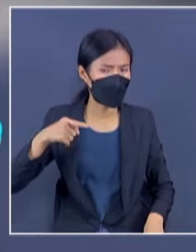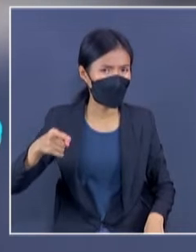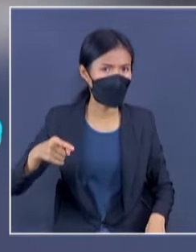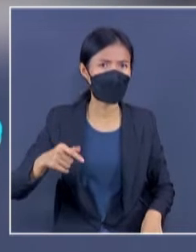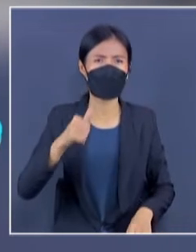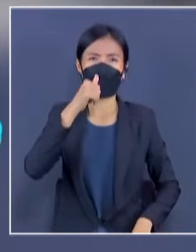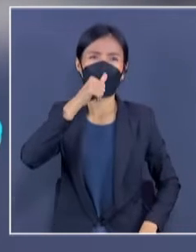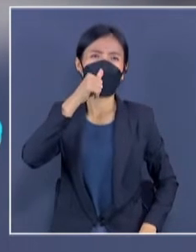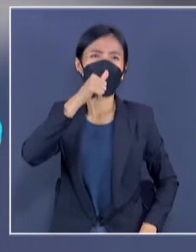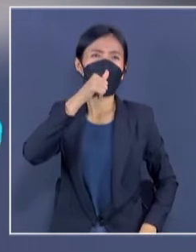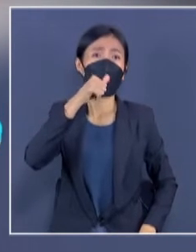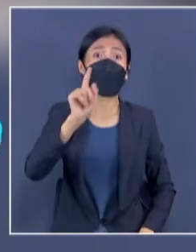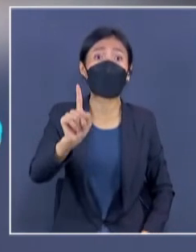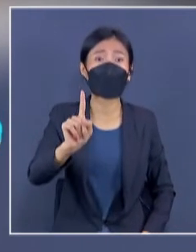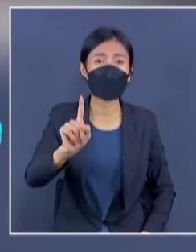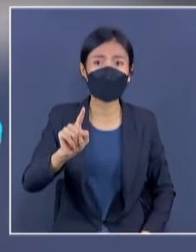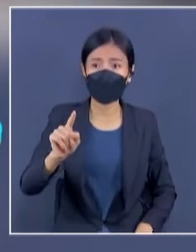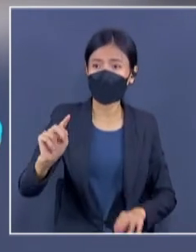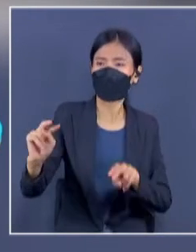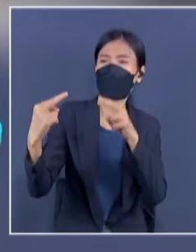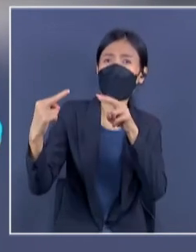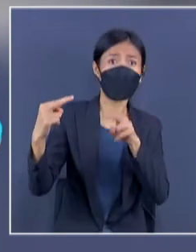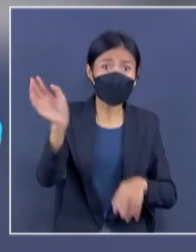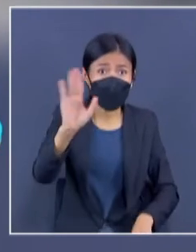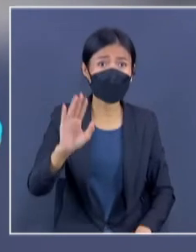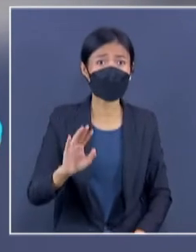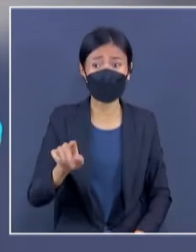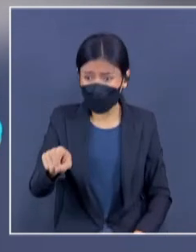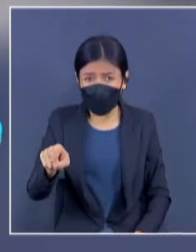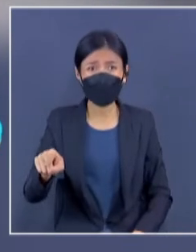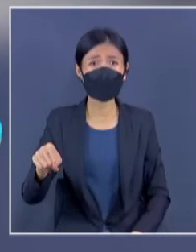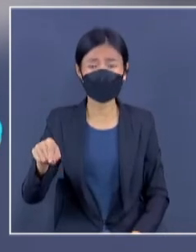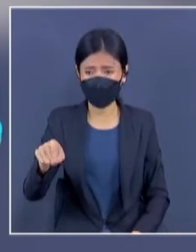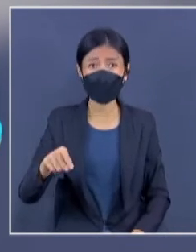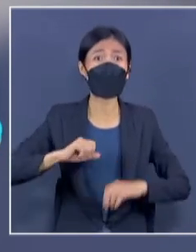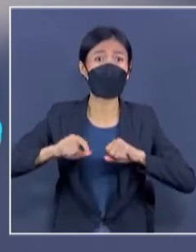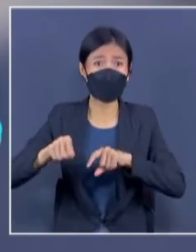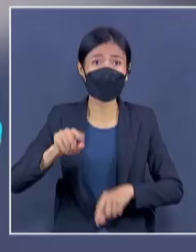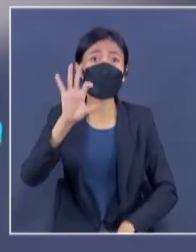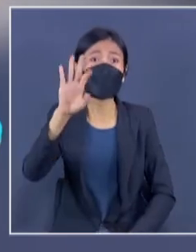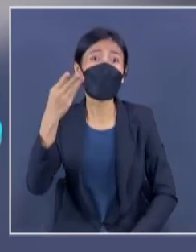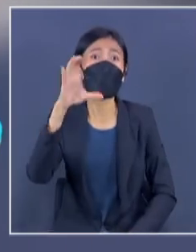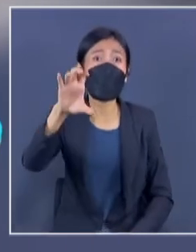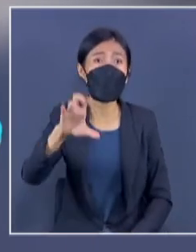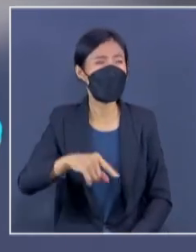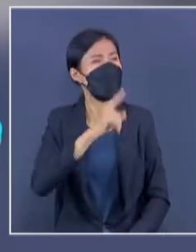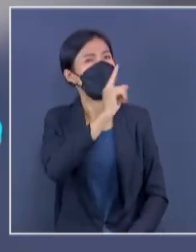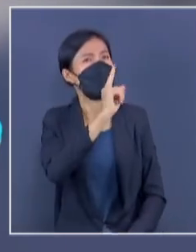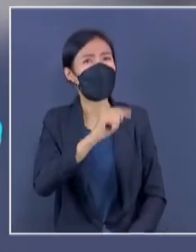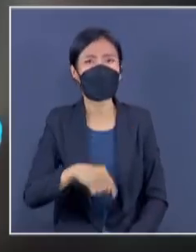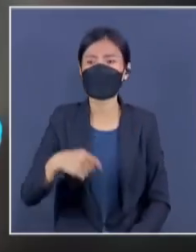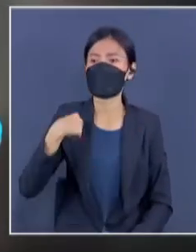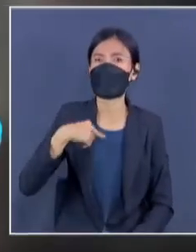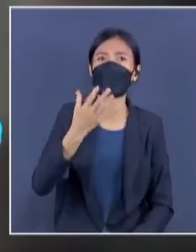ทายกันแบบเห็นหน้านะครับท ้ าทายกันผ่านทางเฟซบุ๊กครับเขาอยู่ในซอยนั้นพอดีเลยแล้วก็เลยปาประทัดยักษ์หวังข่มขู่